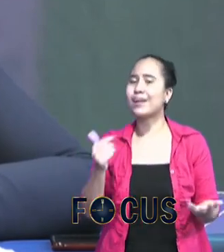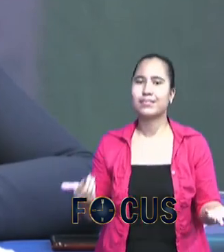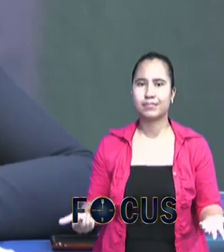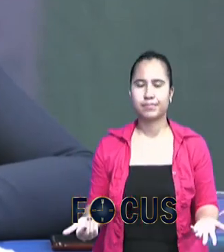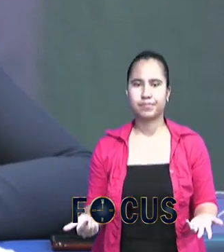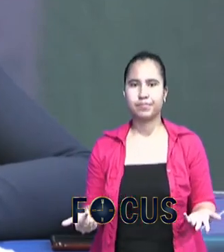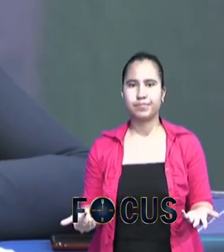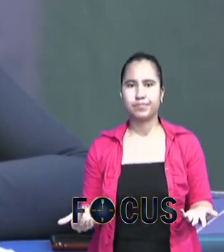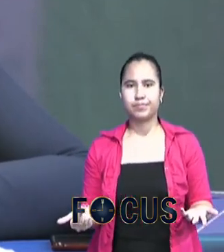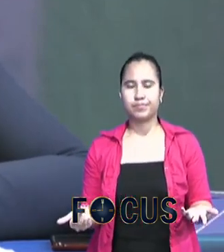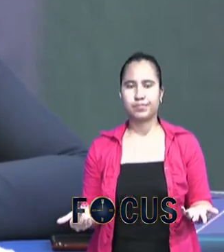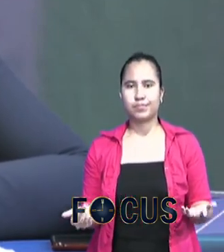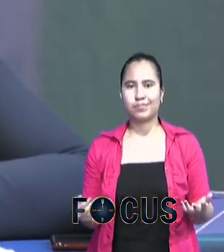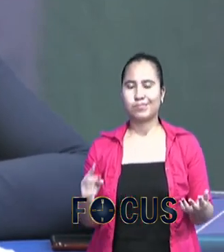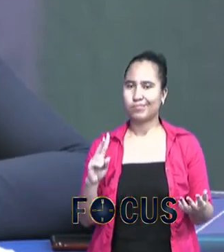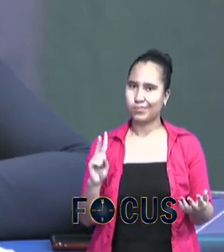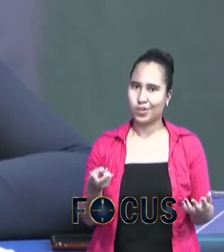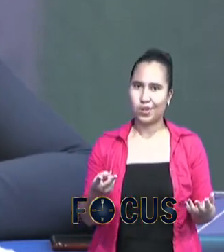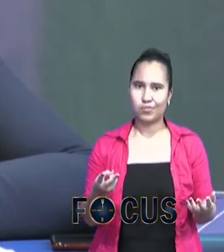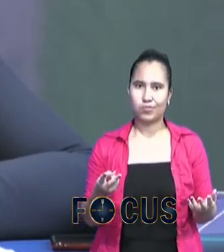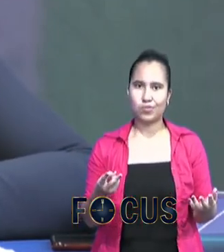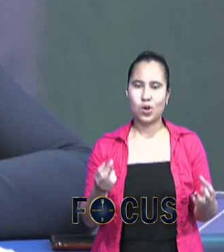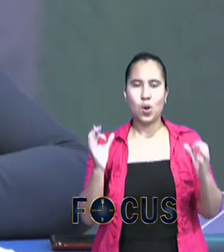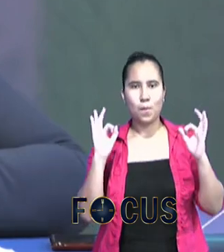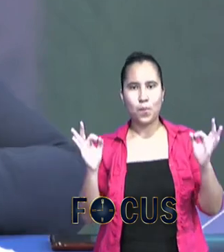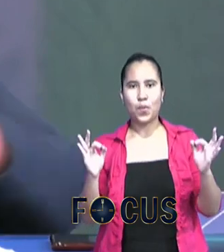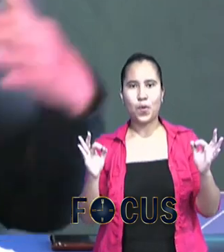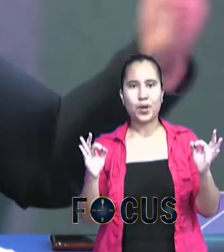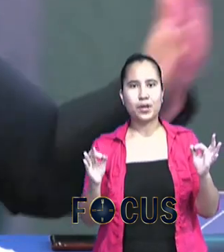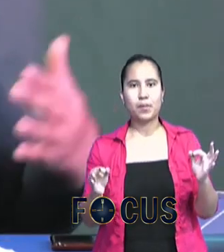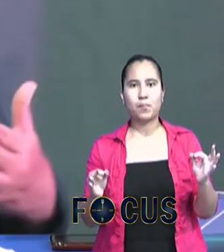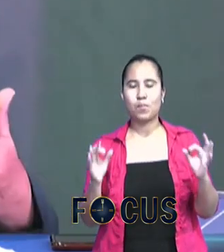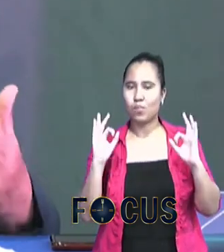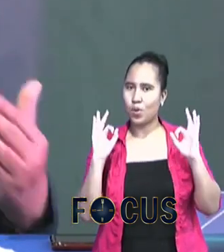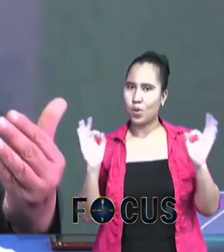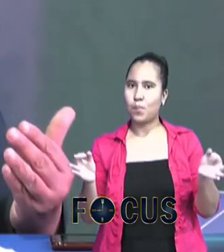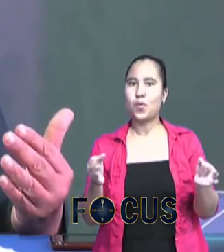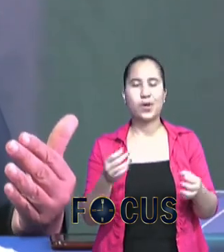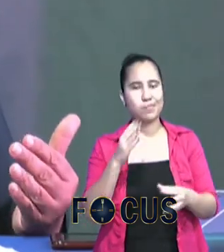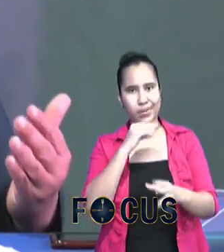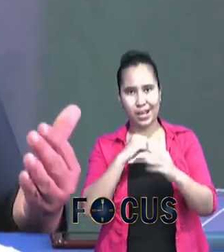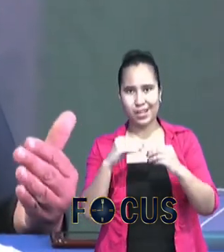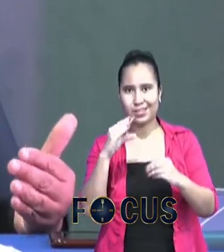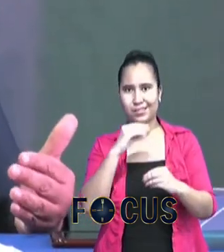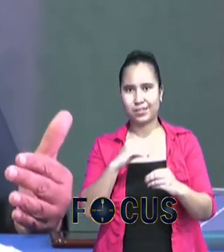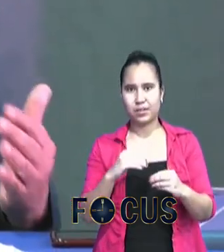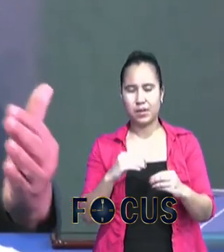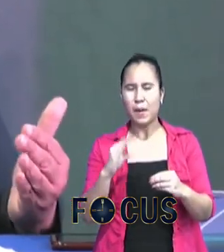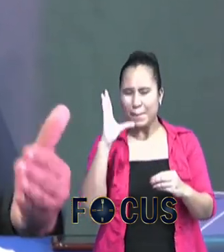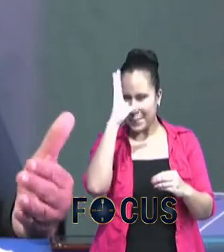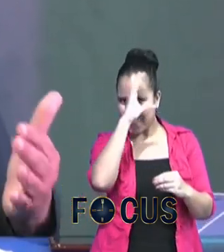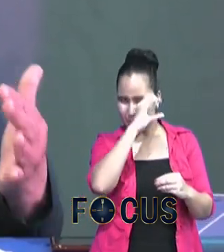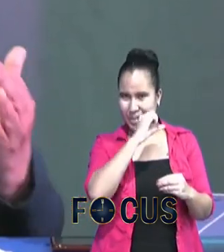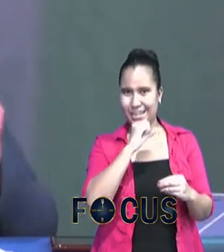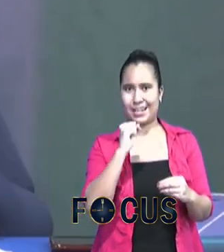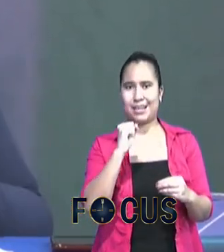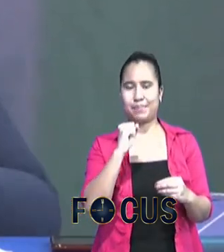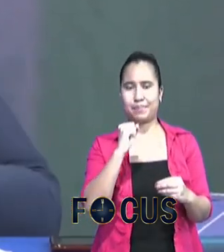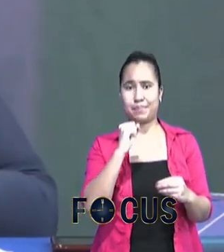over Moitaki of over Godolo. Of, hè. Realiseert u, het